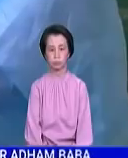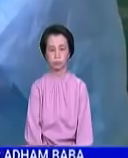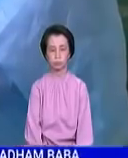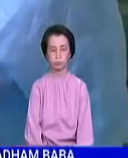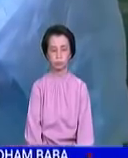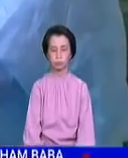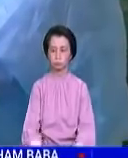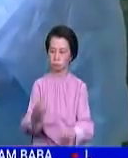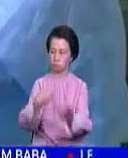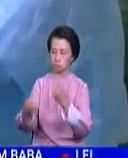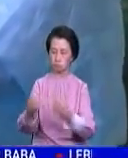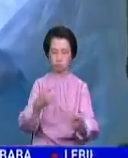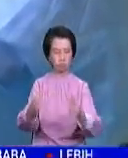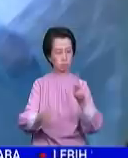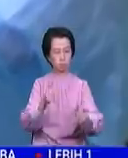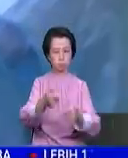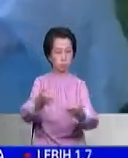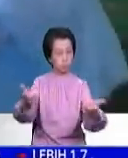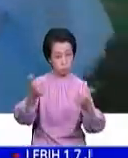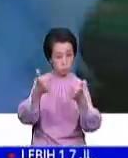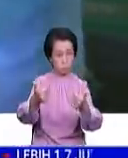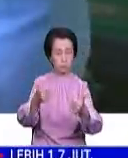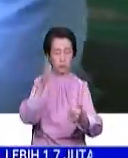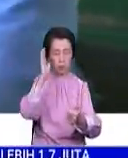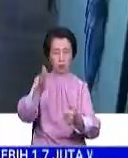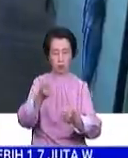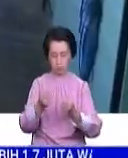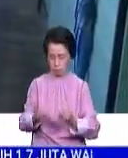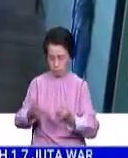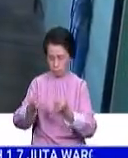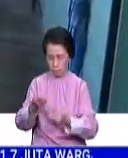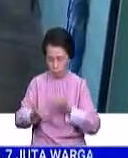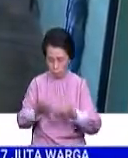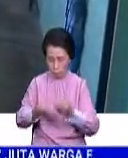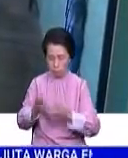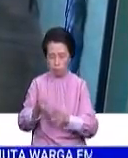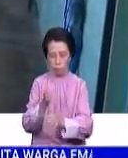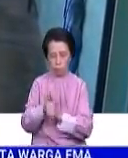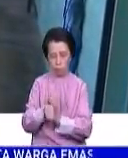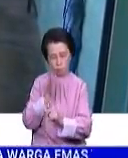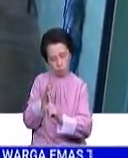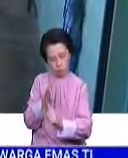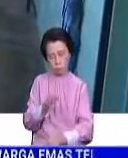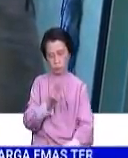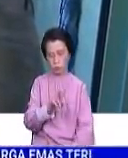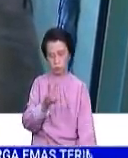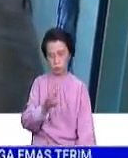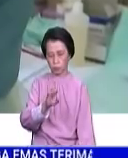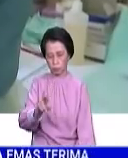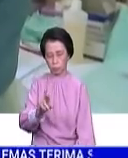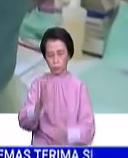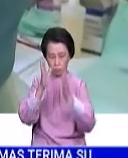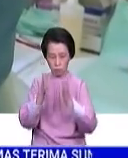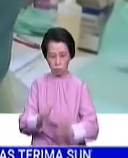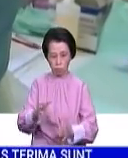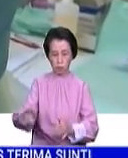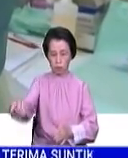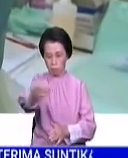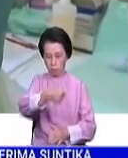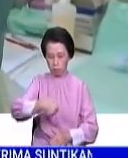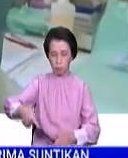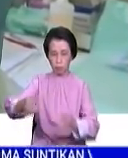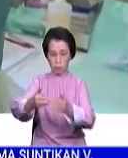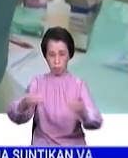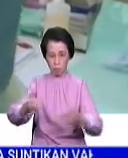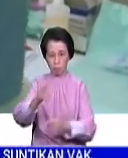Maklum balas baik daripada penduduk berkenaan dijangka akan mempercepat usaha mencapai sasaran 27,000 penduduk dalam daerah